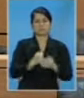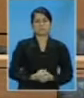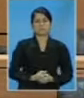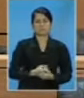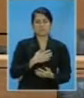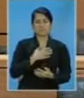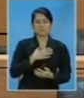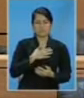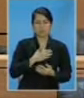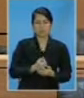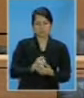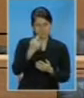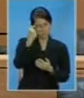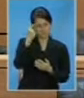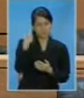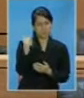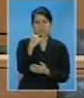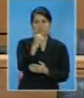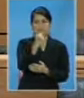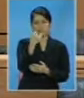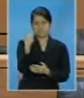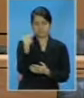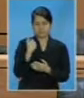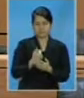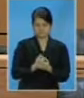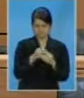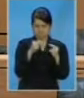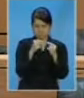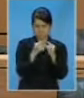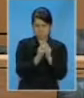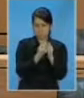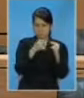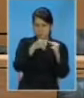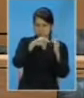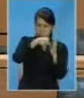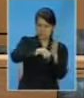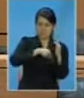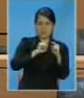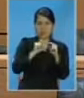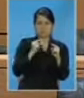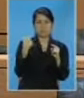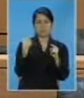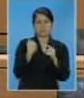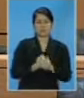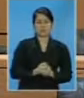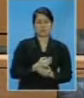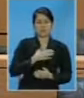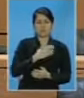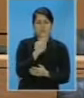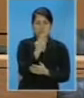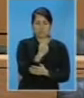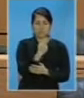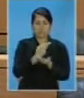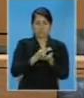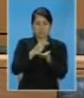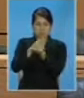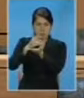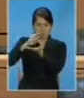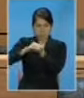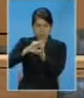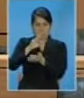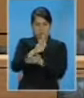ว่าจะน่าจะมีเลือดไหนท่านประธานที่เคารพครับบางทีเราไปดูกล้อง CCTV ในจังหวัดชายแดนภาคใต้มันไม่มีคุณ